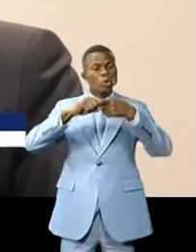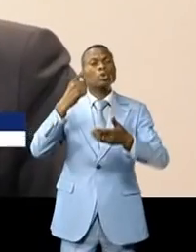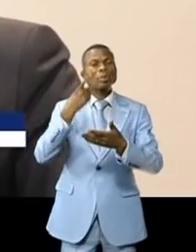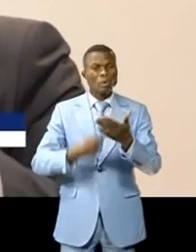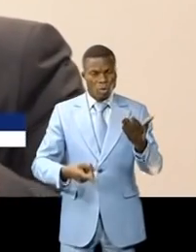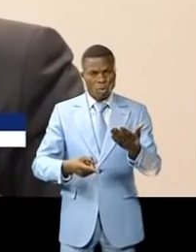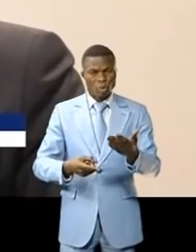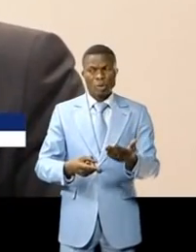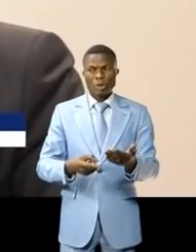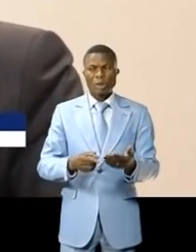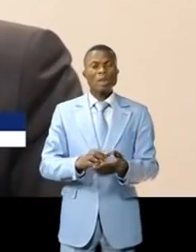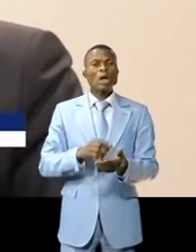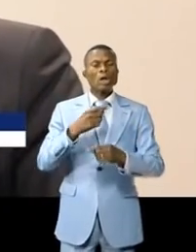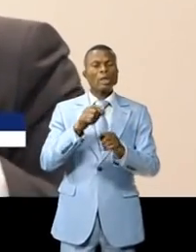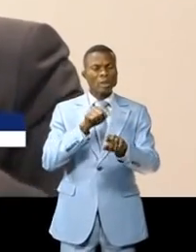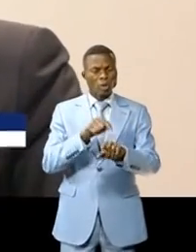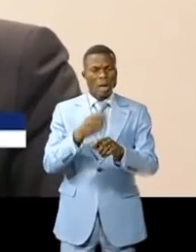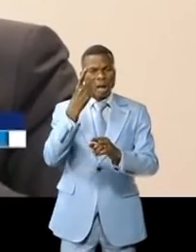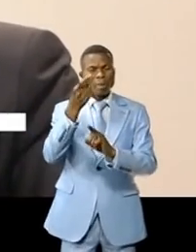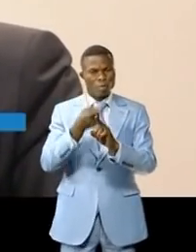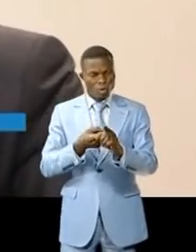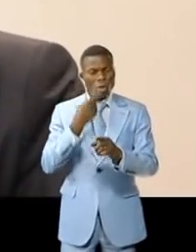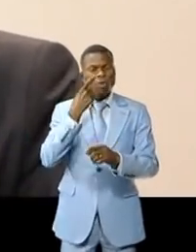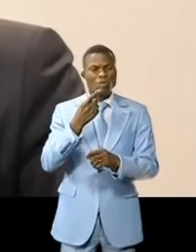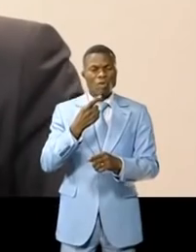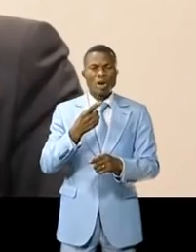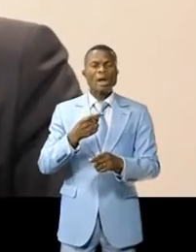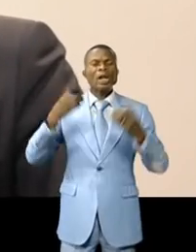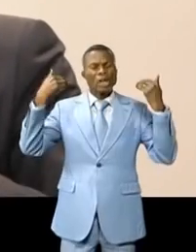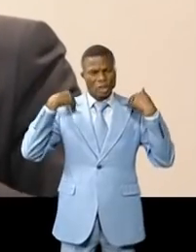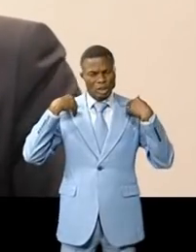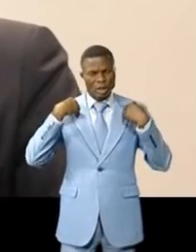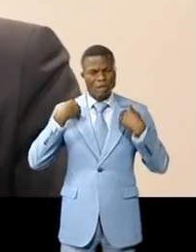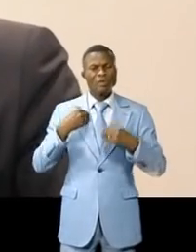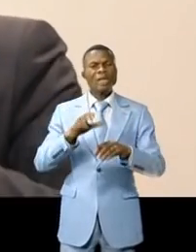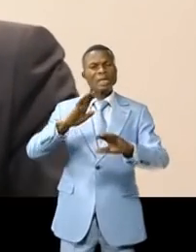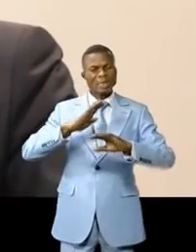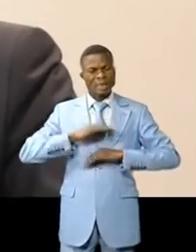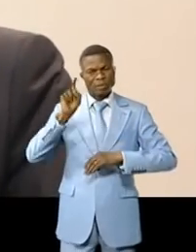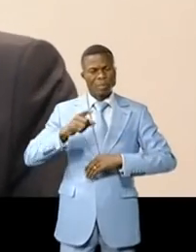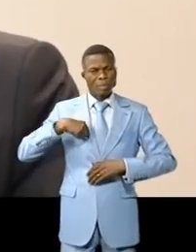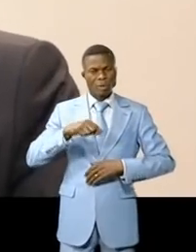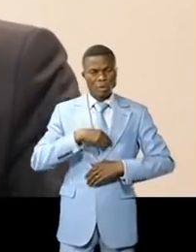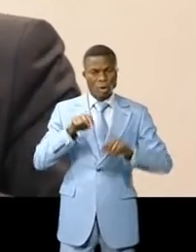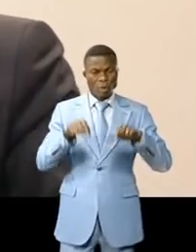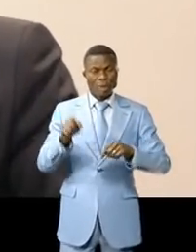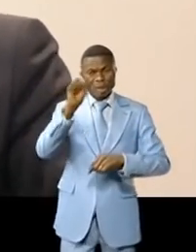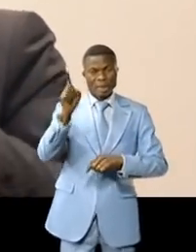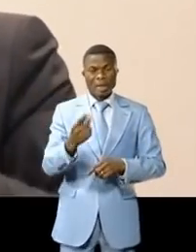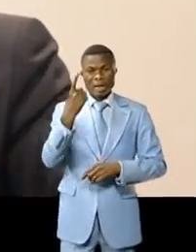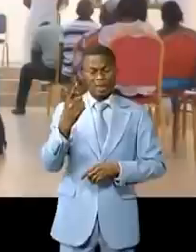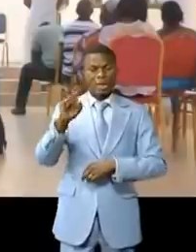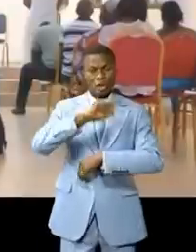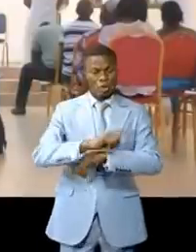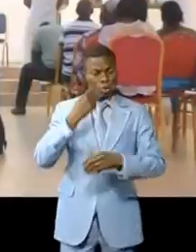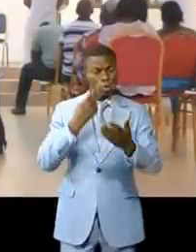était s'accorder le temps pour tester la bonne foi du gouvernement. Lorsque nous évaluons au 30e jour, nous constatons que